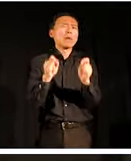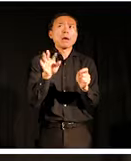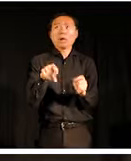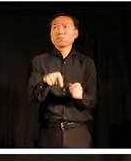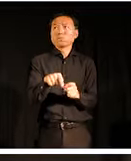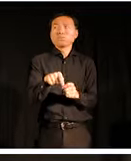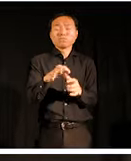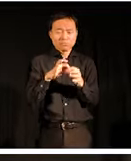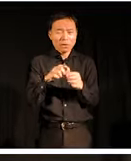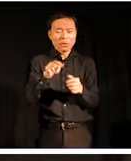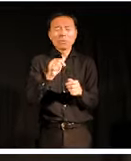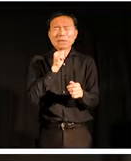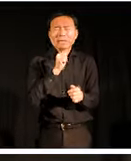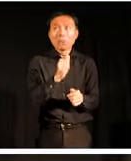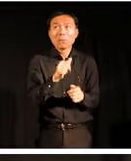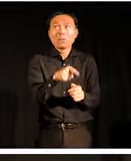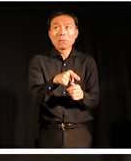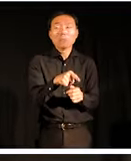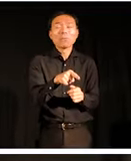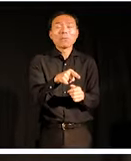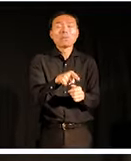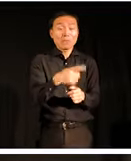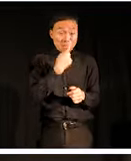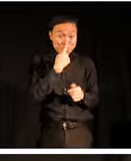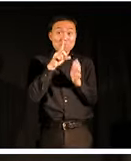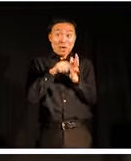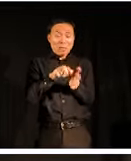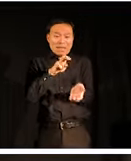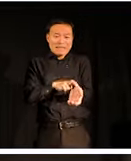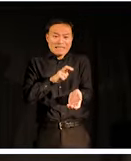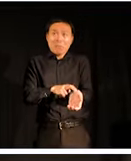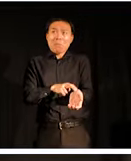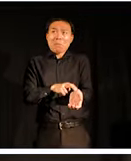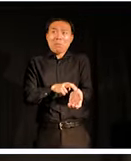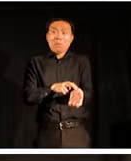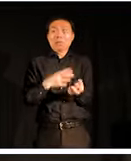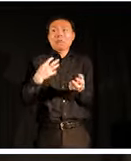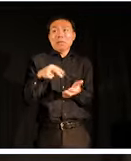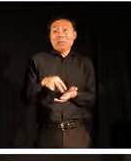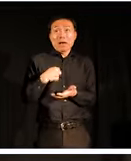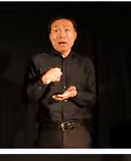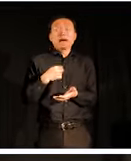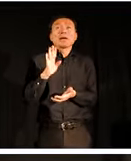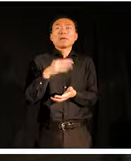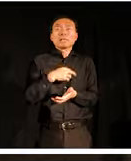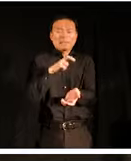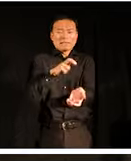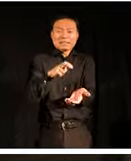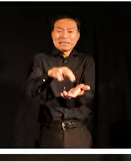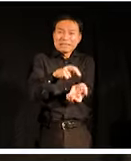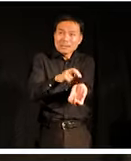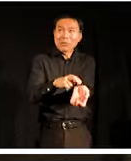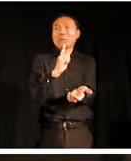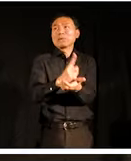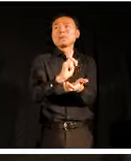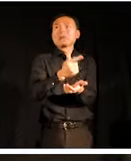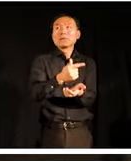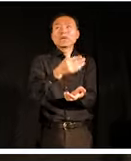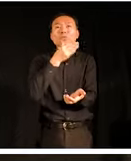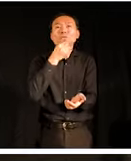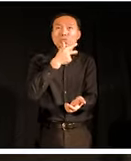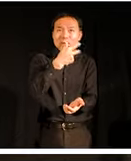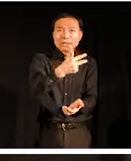貧困っていうのを医療私ま医療のやってますけど医療だけではなくて医療の周りの生活を通してですとかま福祉